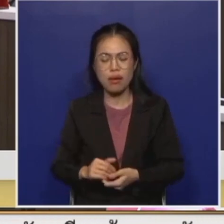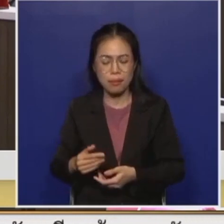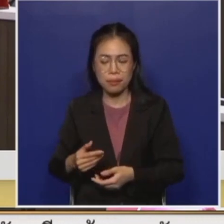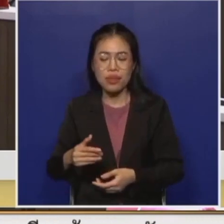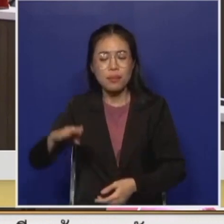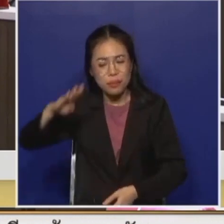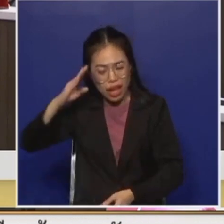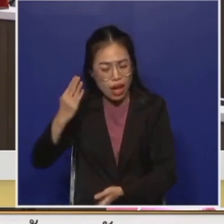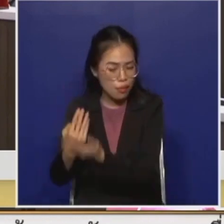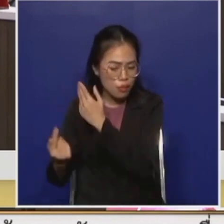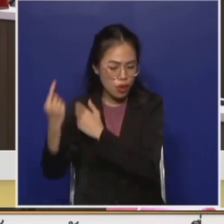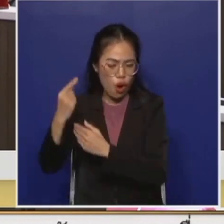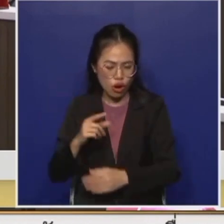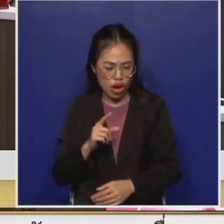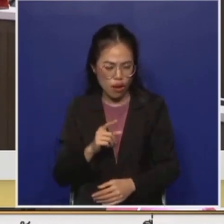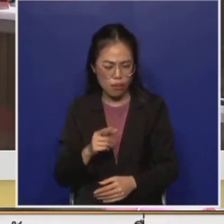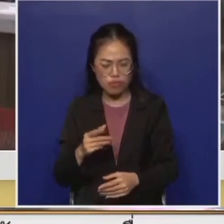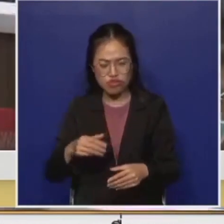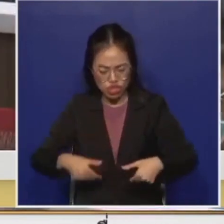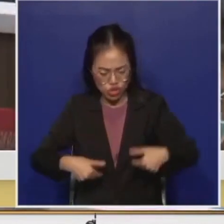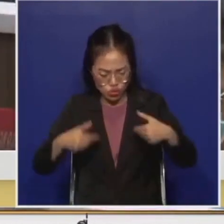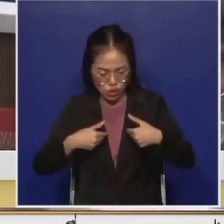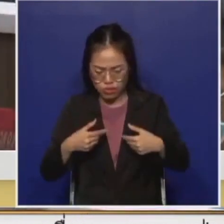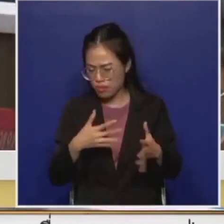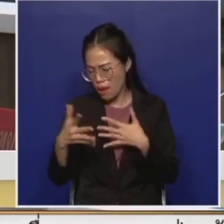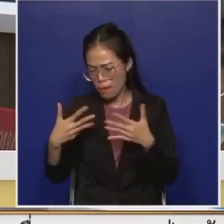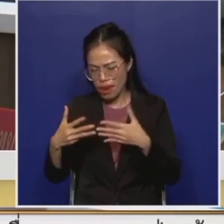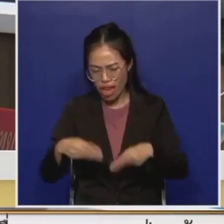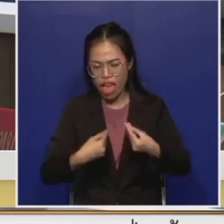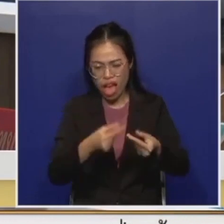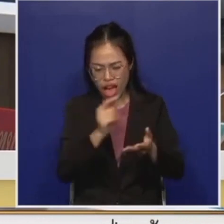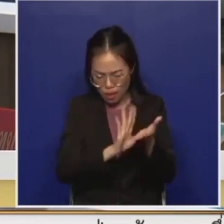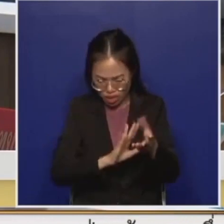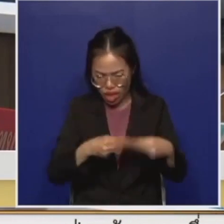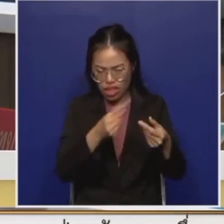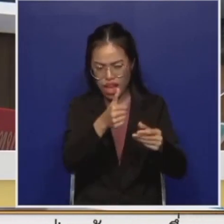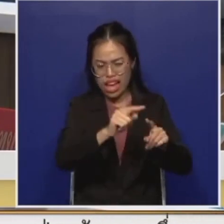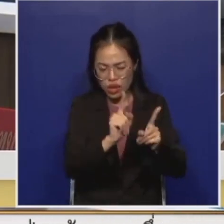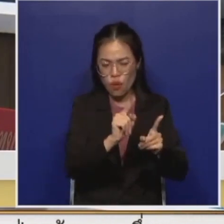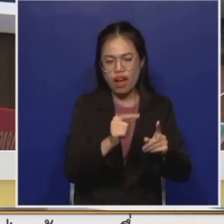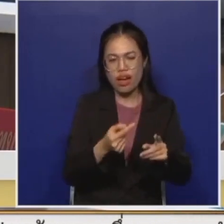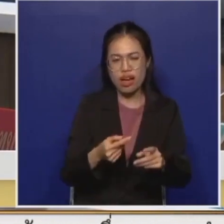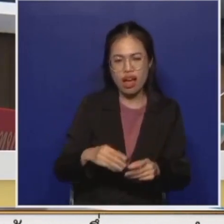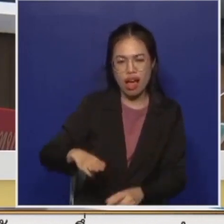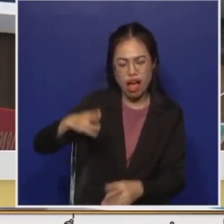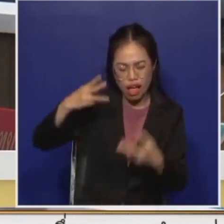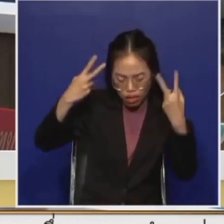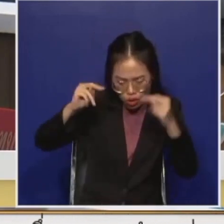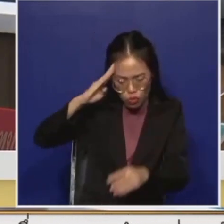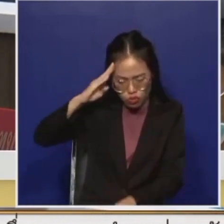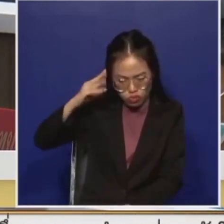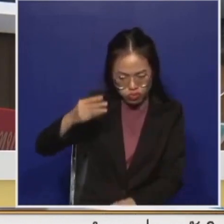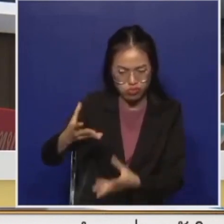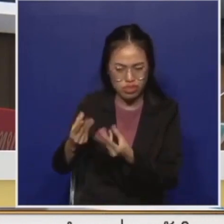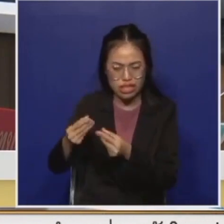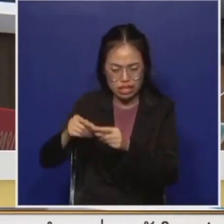ปกปเป็ดินแต่ชายชาตถหารทชื่ประยุติเอาแผ่นได้ไปเลือกกชีวตได้เลอนเของตวเองโกมกลตละปัตรไม่ไ